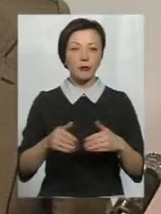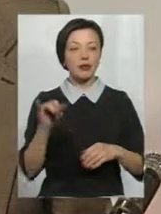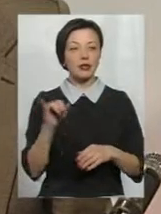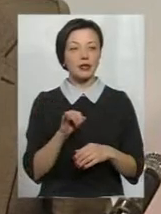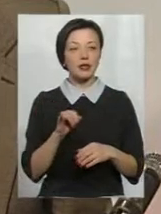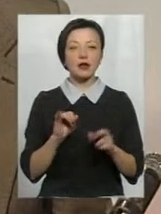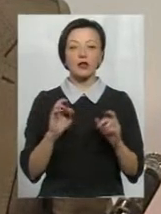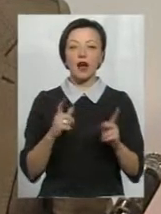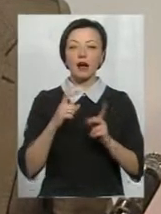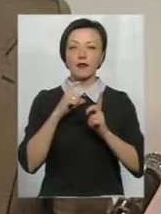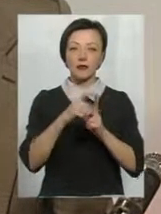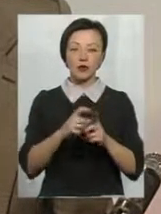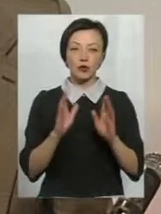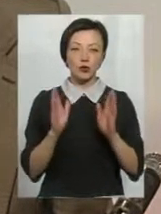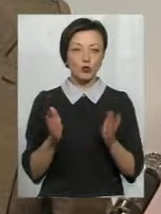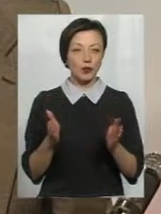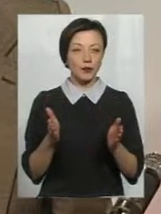наскільки відповідь буде